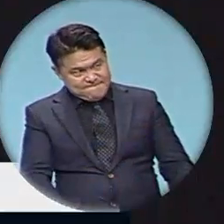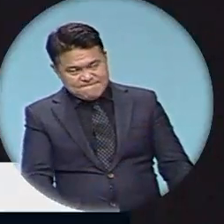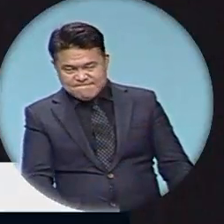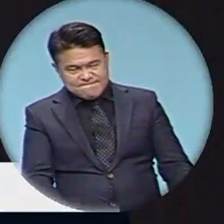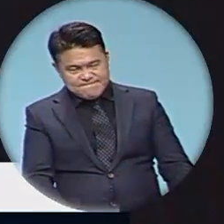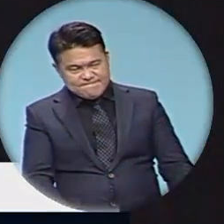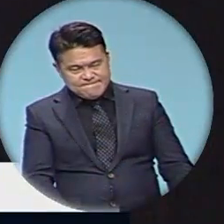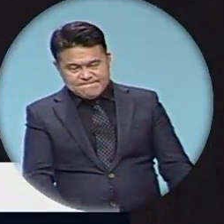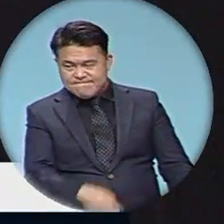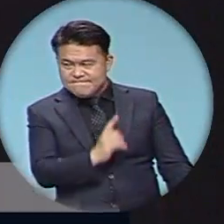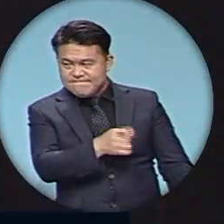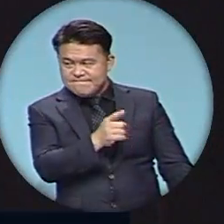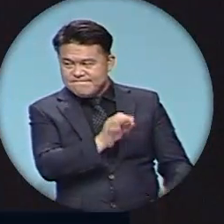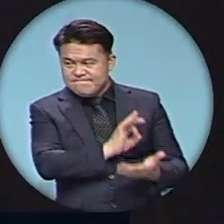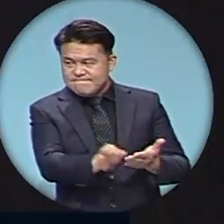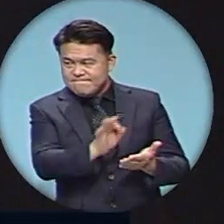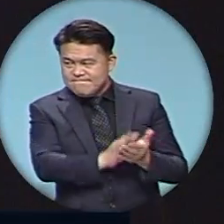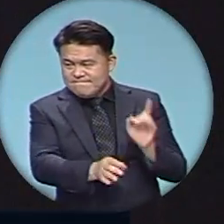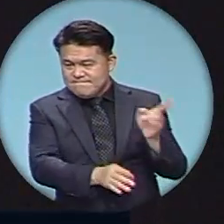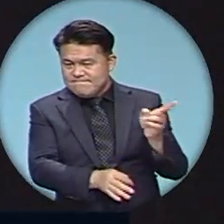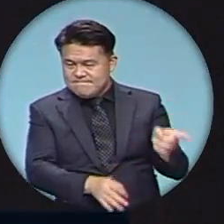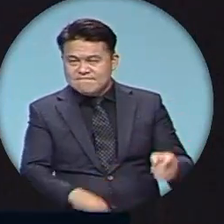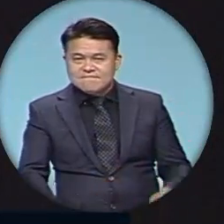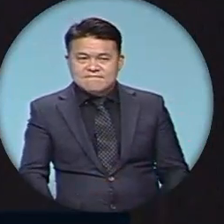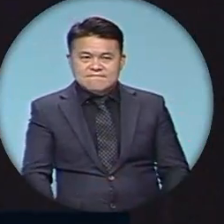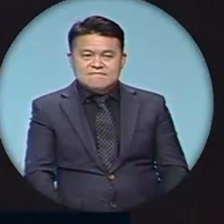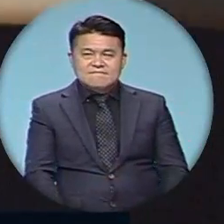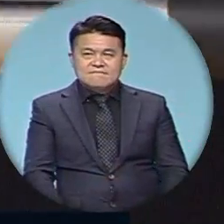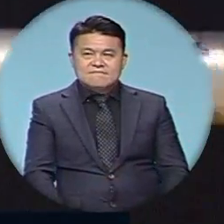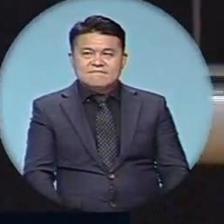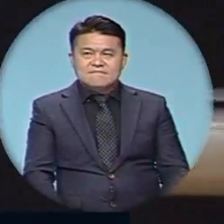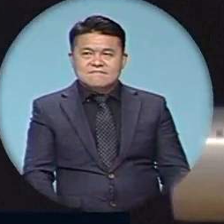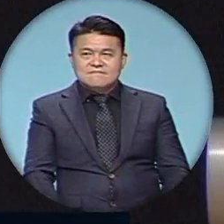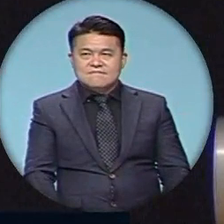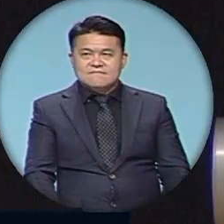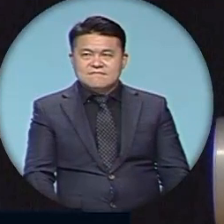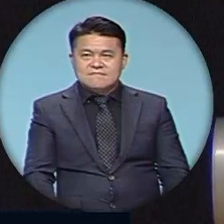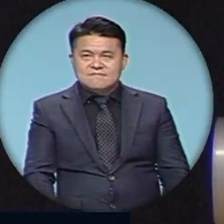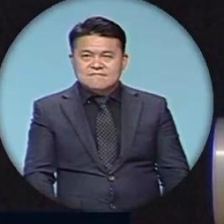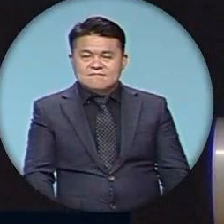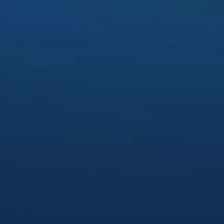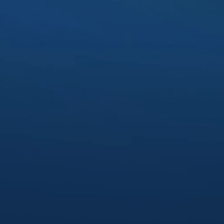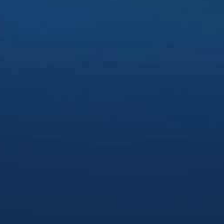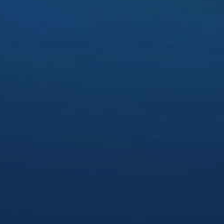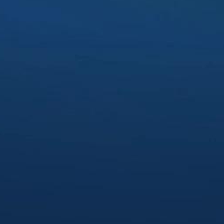여전히 따가운 시선을 보내고 있습니다. 도쿄에서 SBS 유성재입니다.